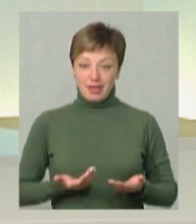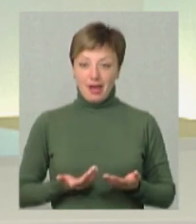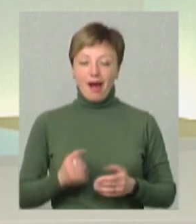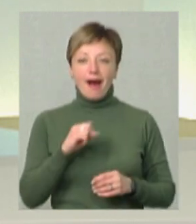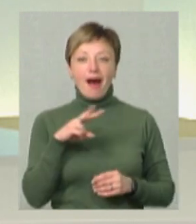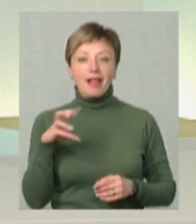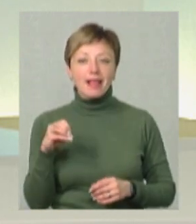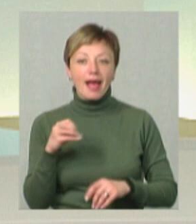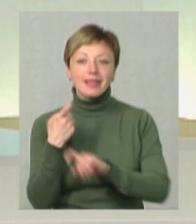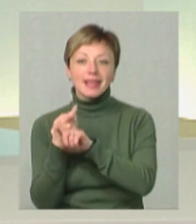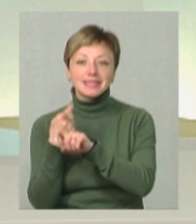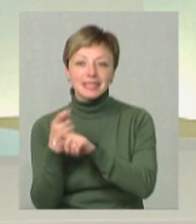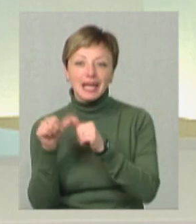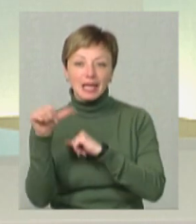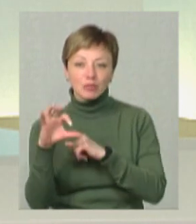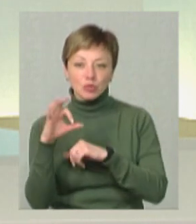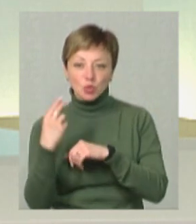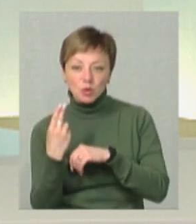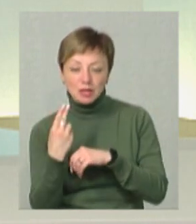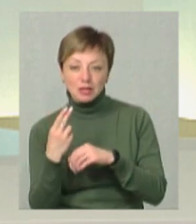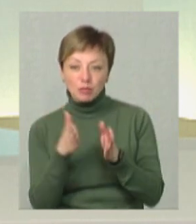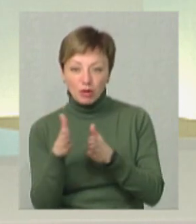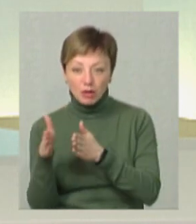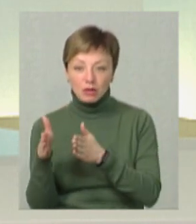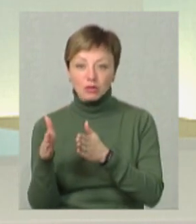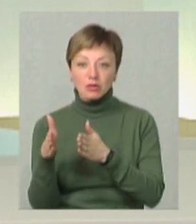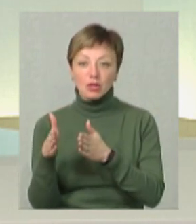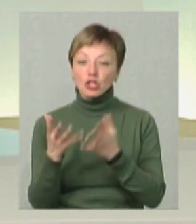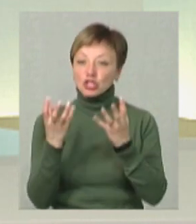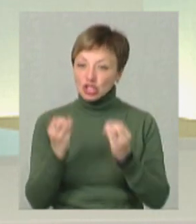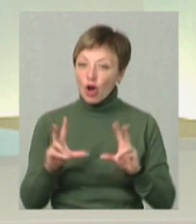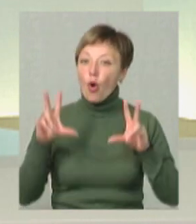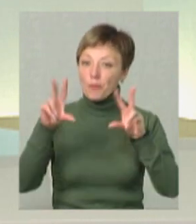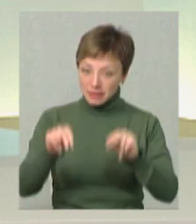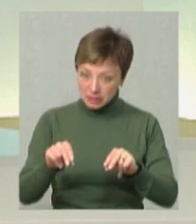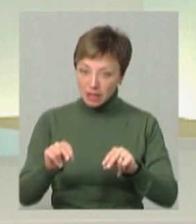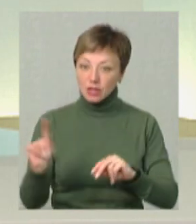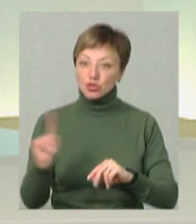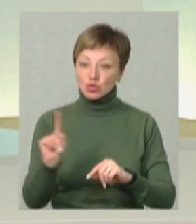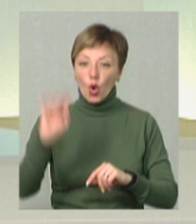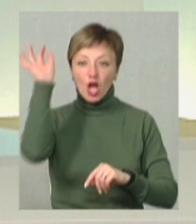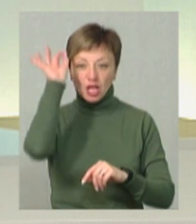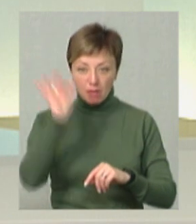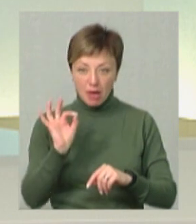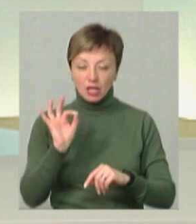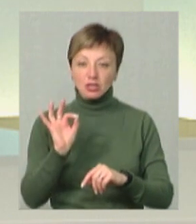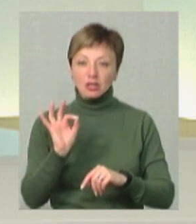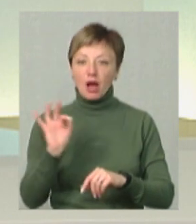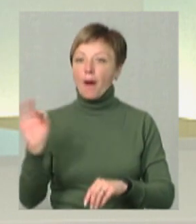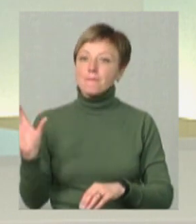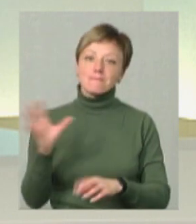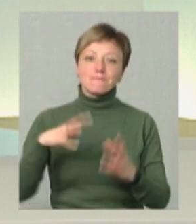Але нацисти, крім соціалізму, ще й обіцяли, що Німеччина понад усе.